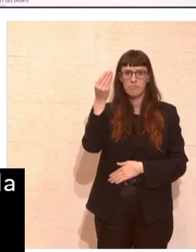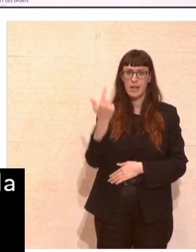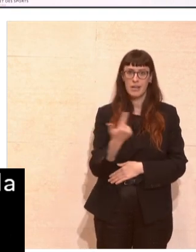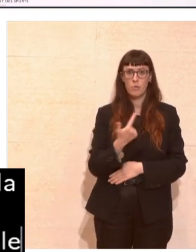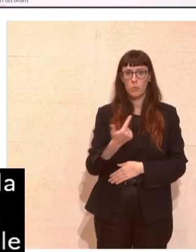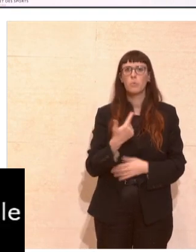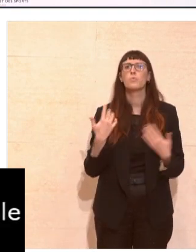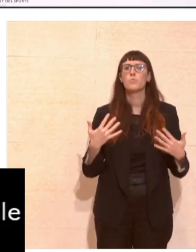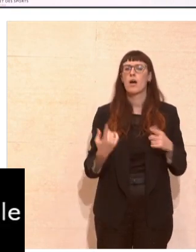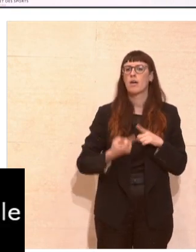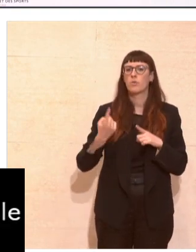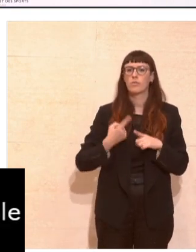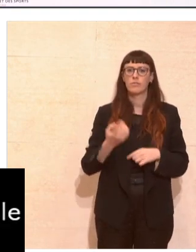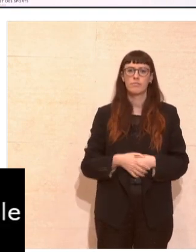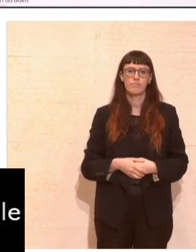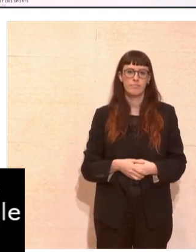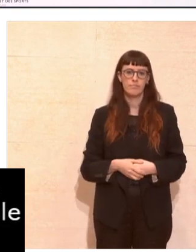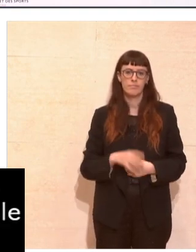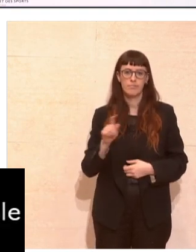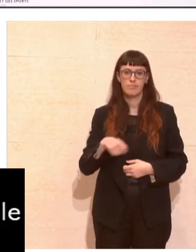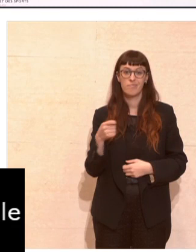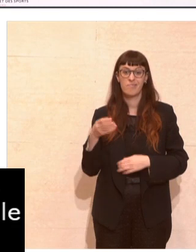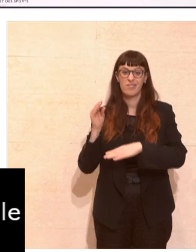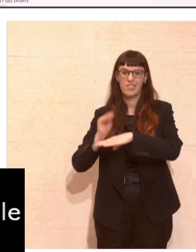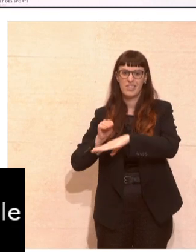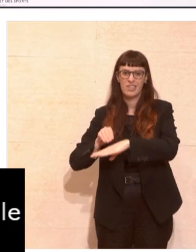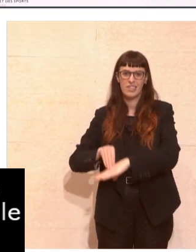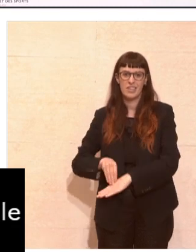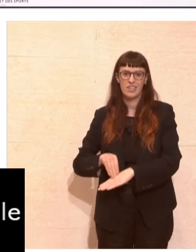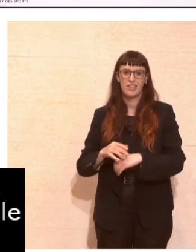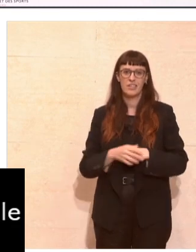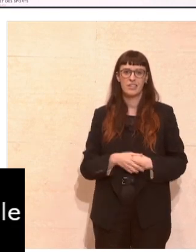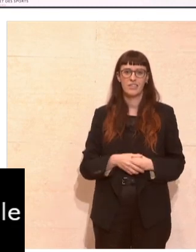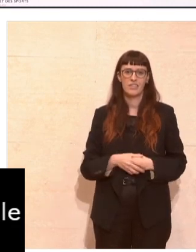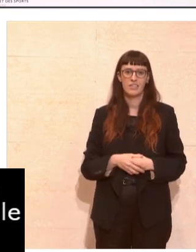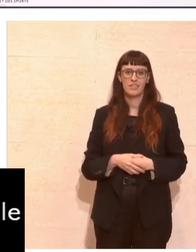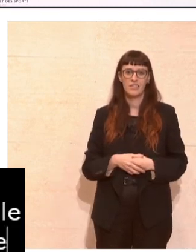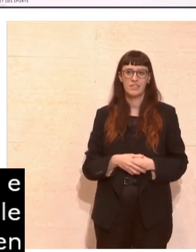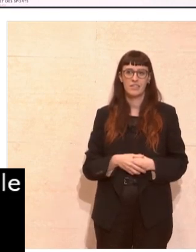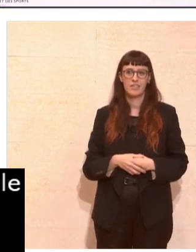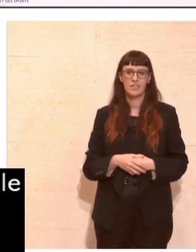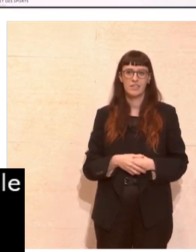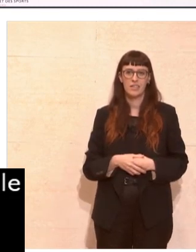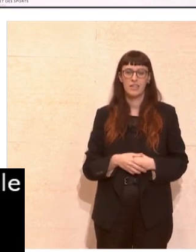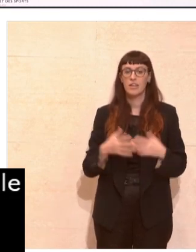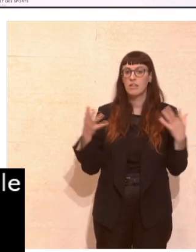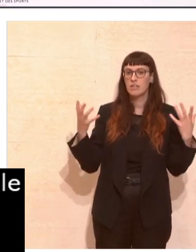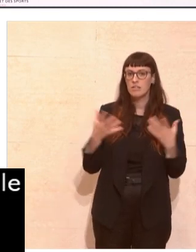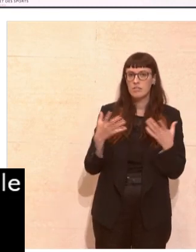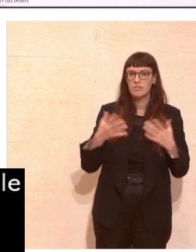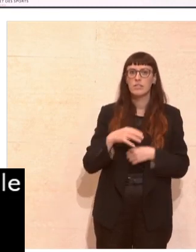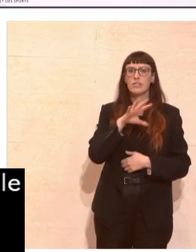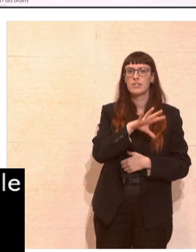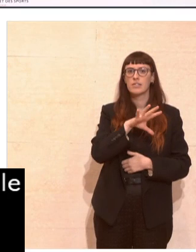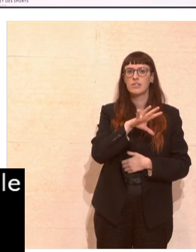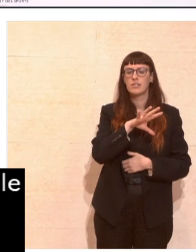Pourtant, malgré ces recommandations, les faits sont là, les adolescents ne dorment pas assez. Les enfants non plus, 58% des enfants dorment moins de